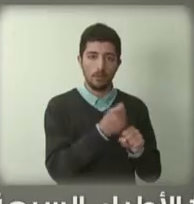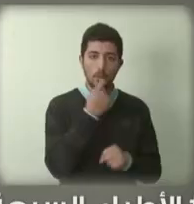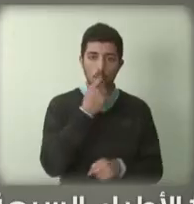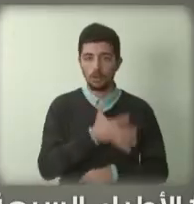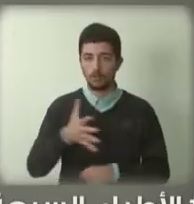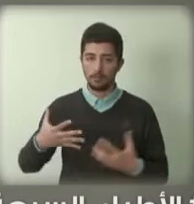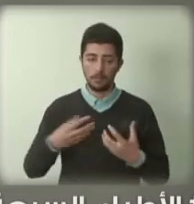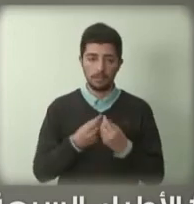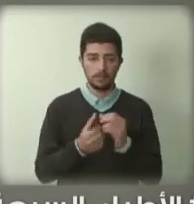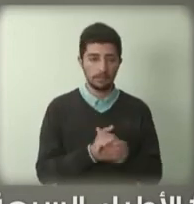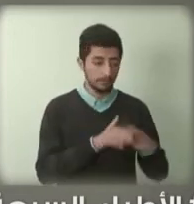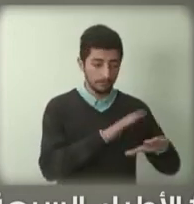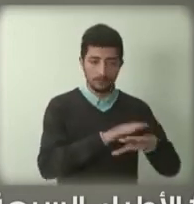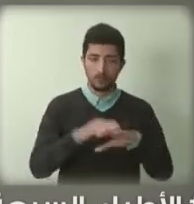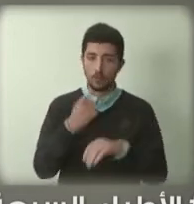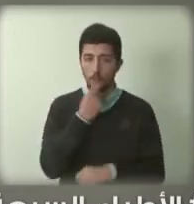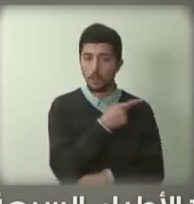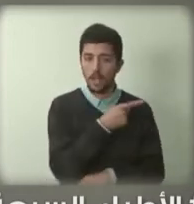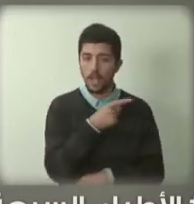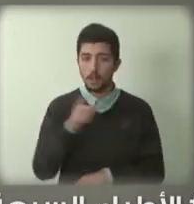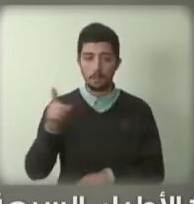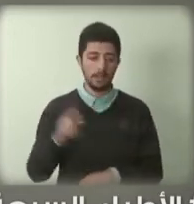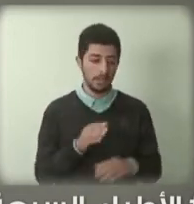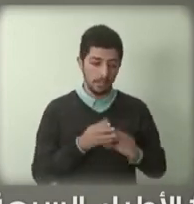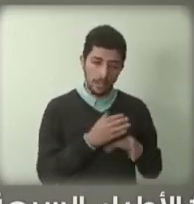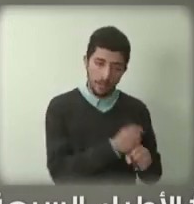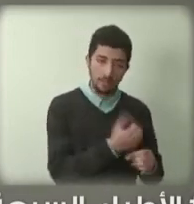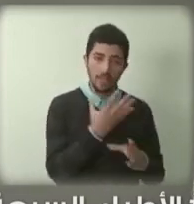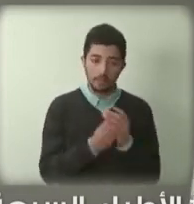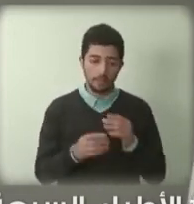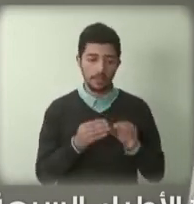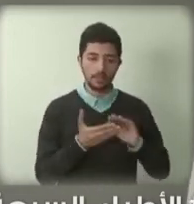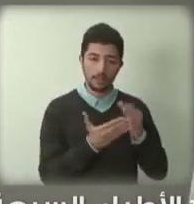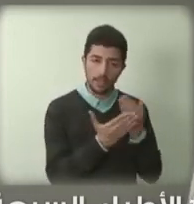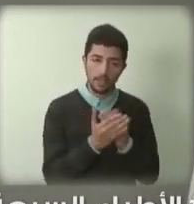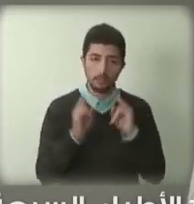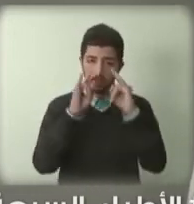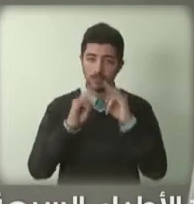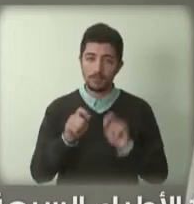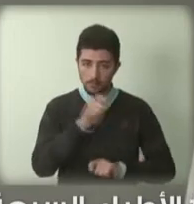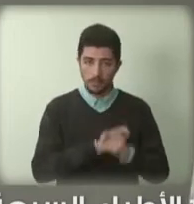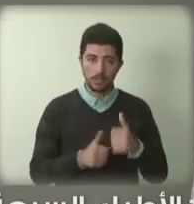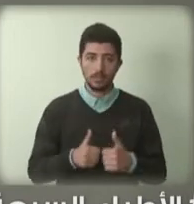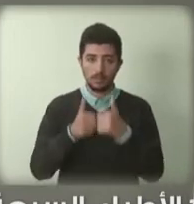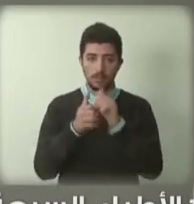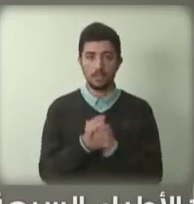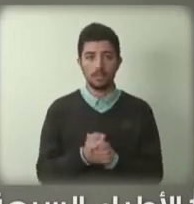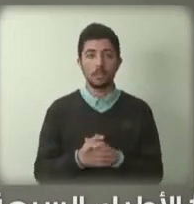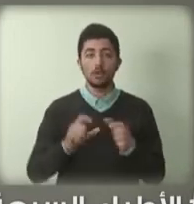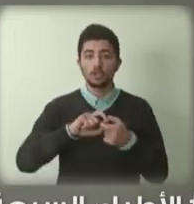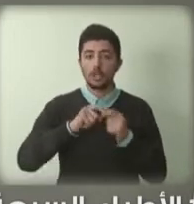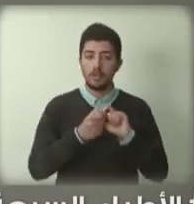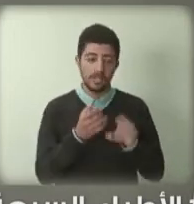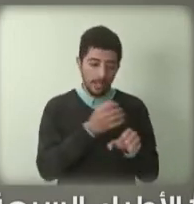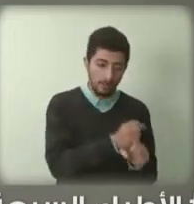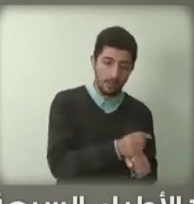والطفل من خلال تثقيف الأمهات بممارسات التغذية المثلى اللي بتوصف فيها منظمة الصحة العالمية وبتطبقها جمعية